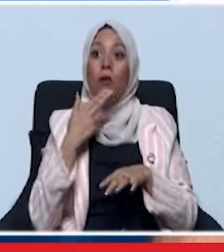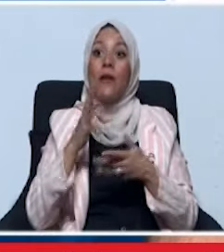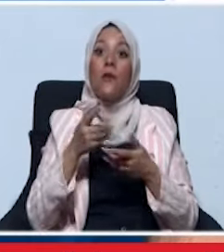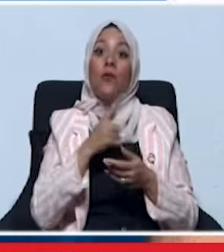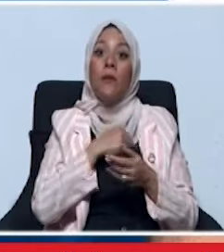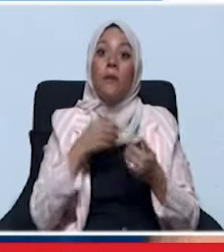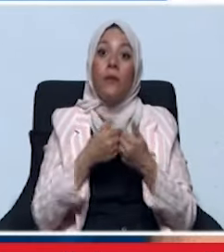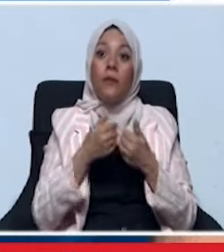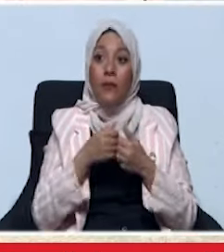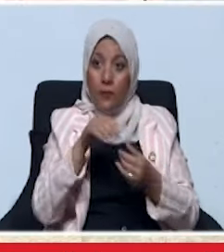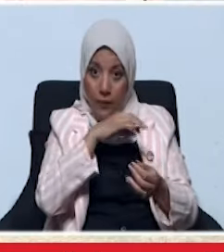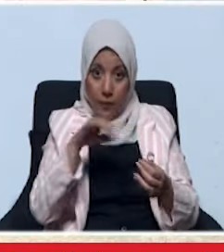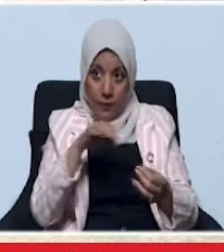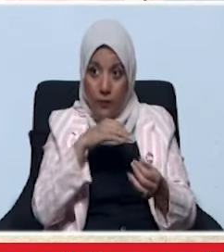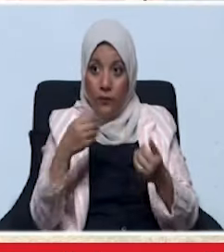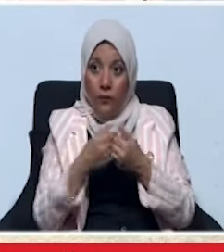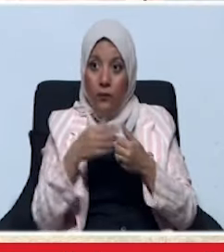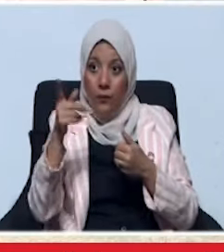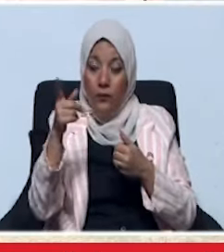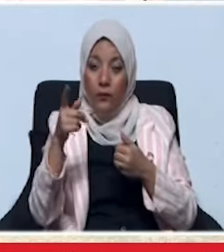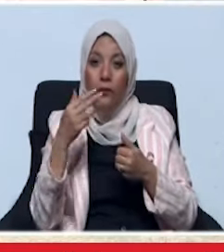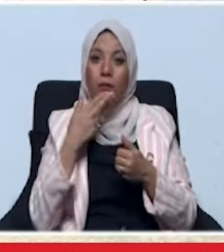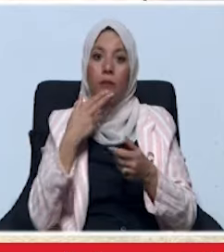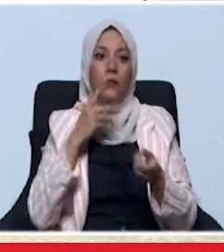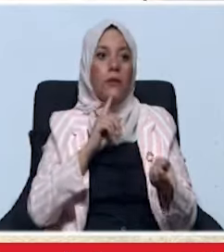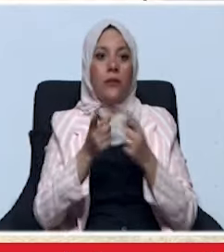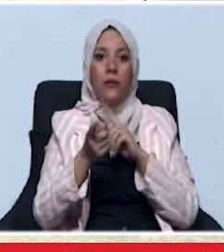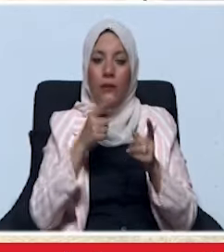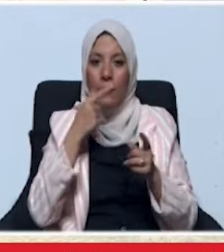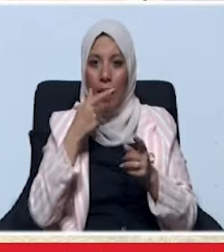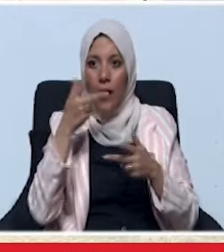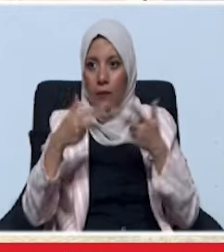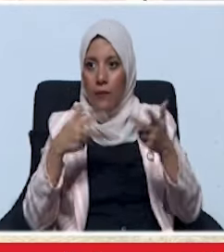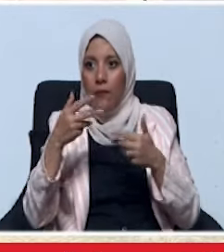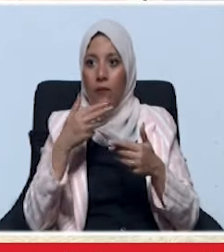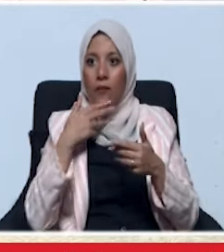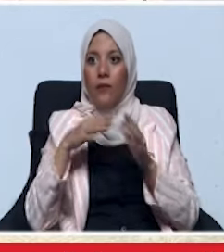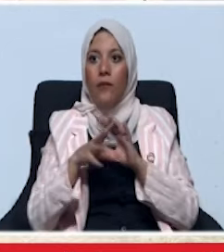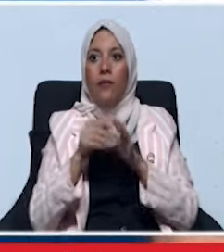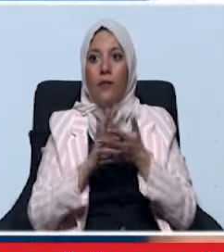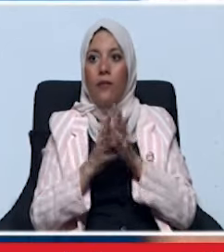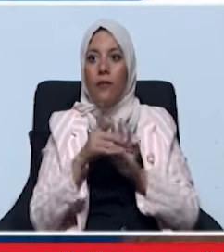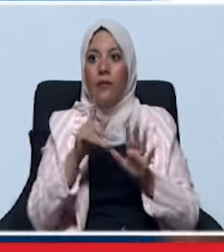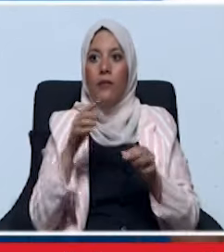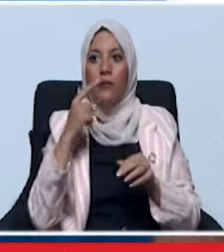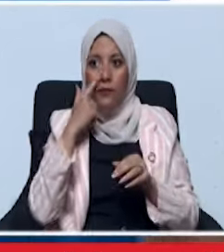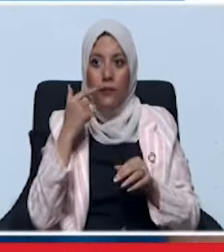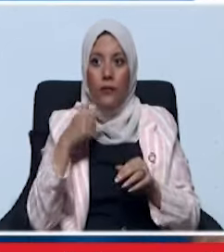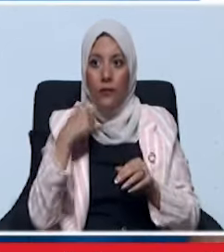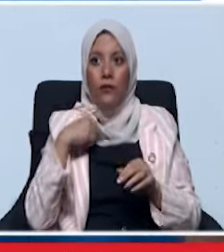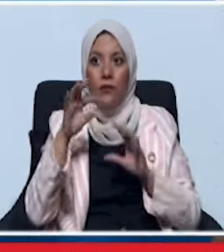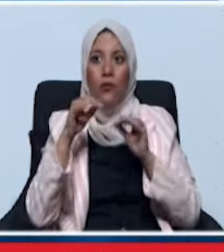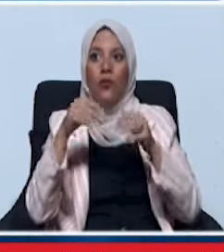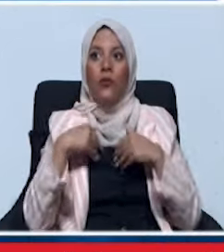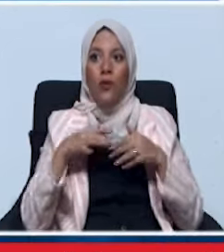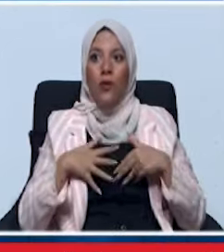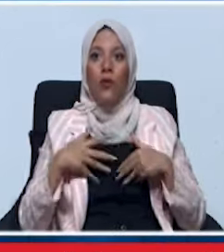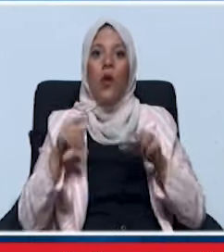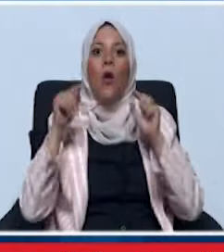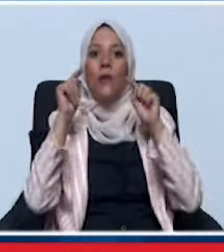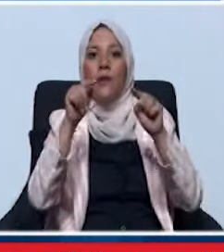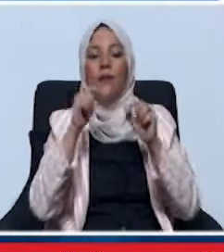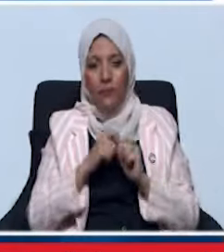احد الناس اللي هيلحنوا لي، ولكن اختلف مع الاستاذ مأمون الشناوي في الكلام، فرست المساله على عمار الشريعي، وانا اللي اخترت الاستاذ عمار الشريعي. قلت له استاذ مجدي بقى